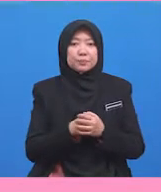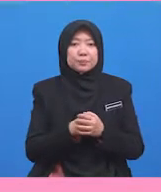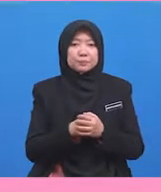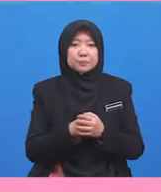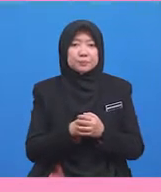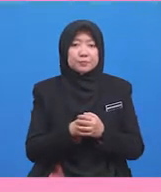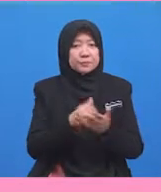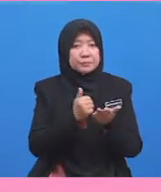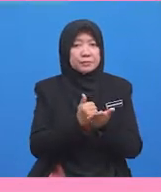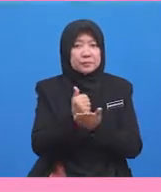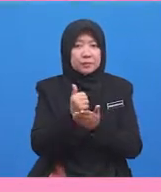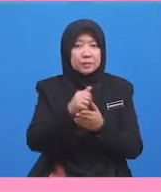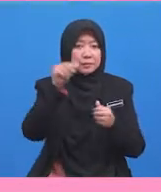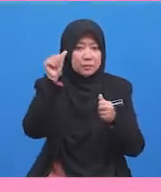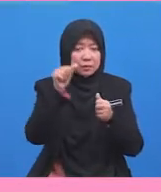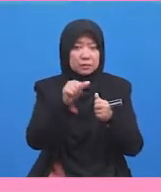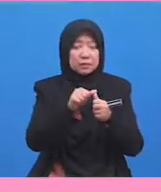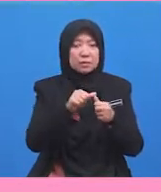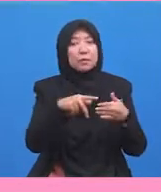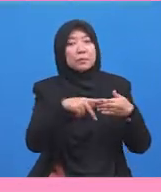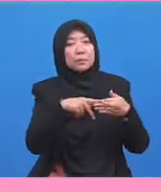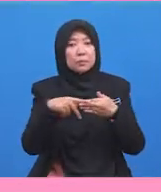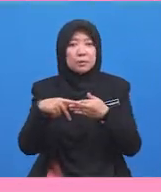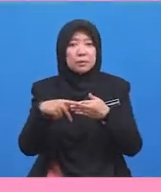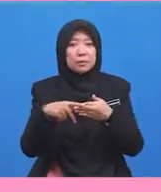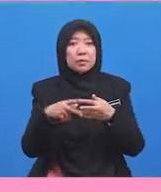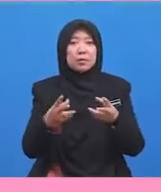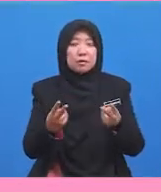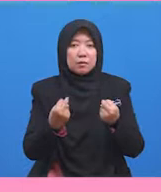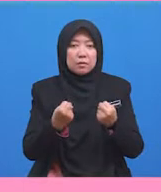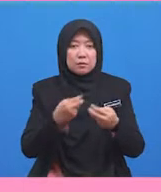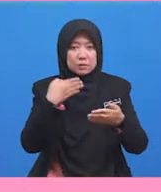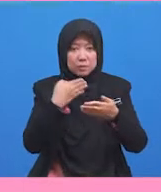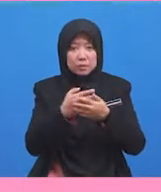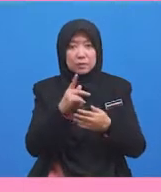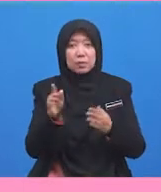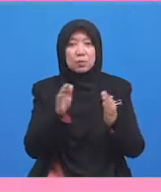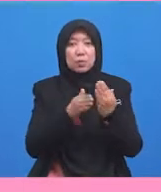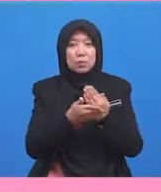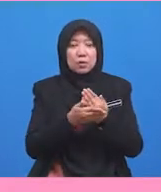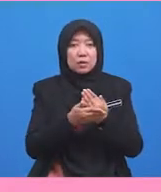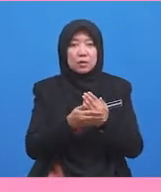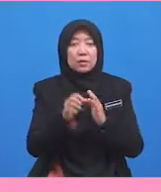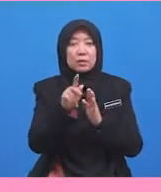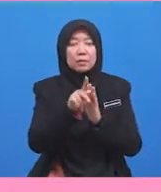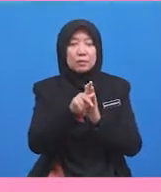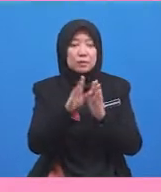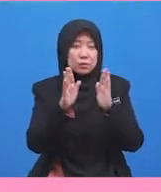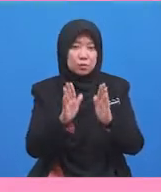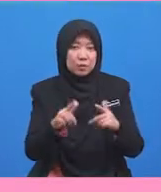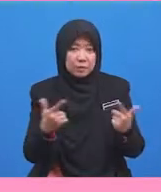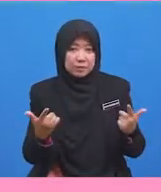atau amanat atau peringatan dan pedoman yang hendak disampaikan oleh pengarang kepada